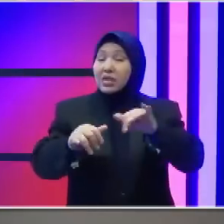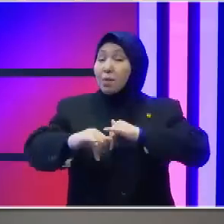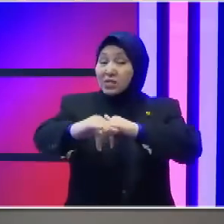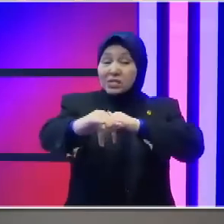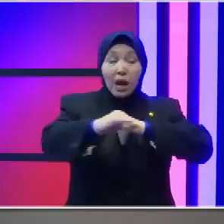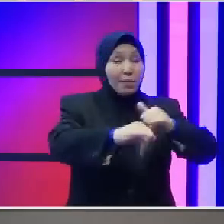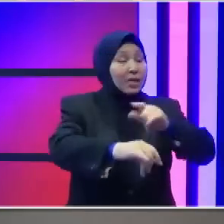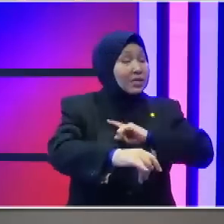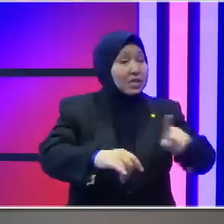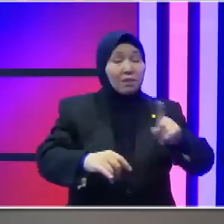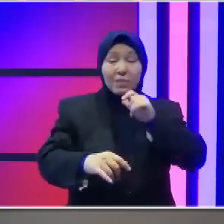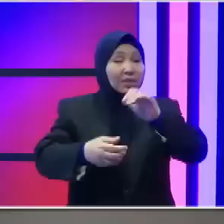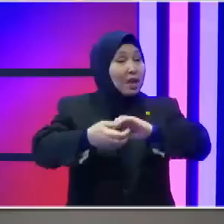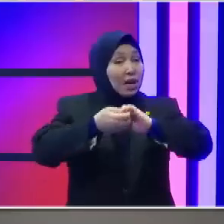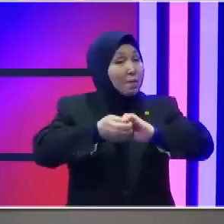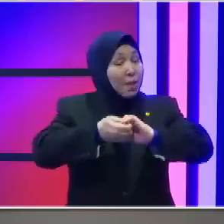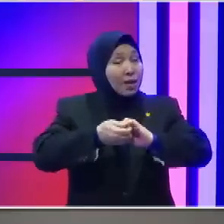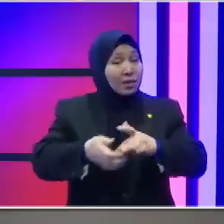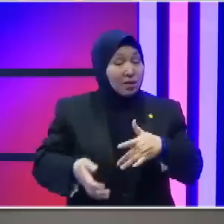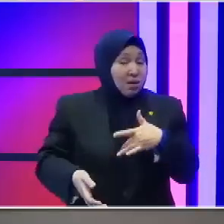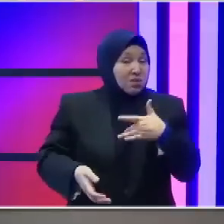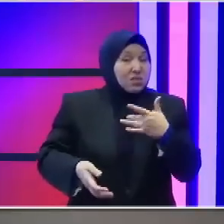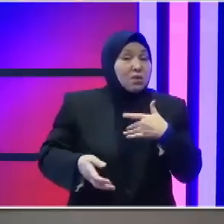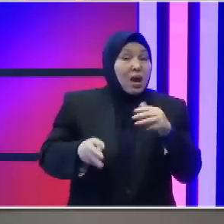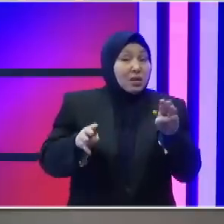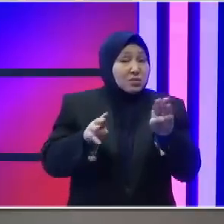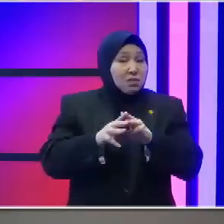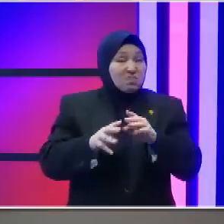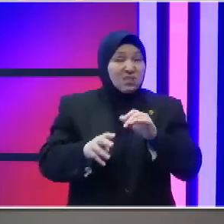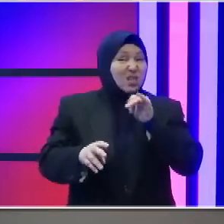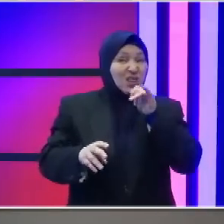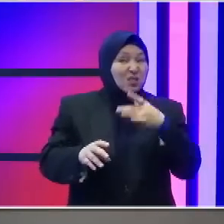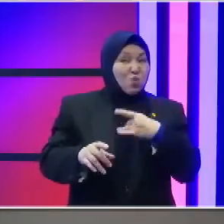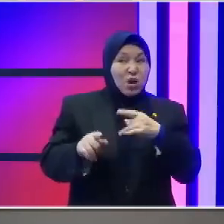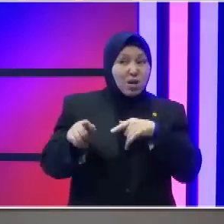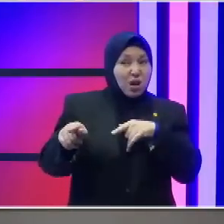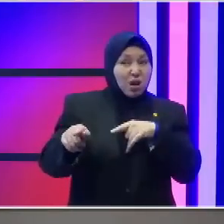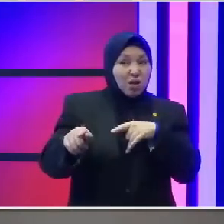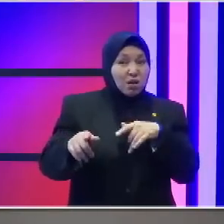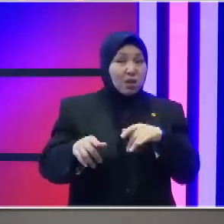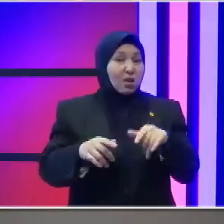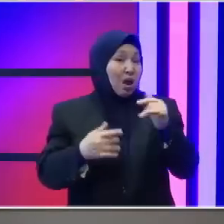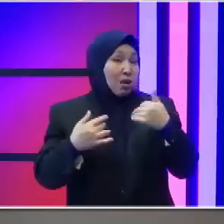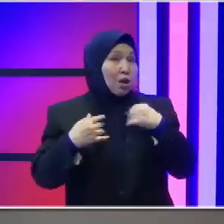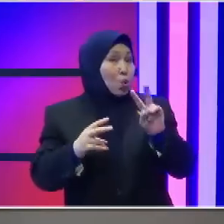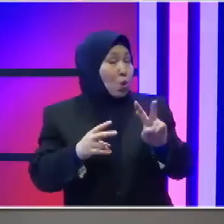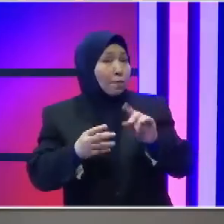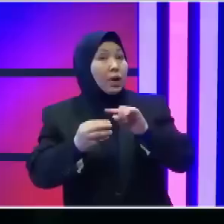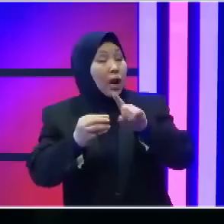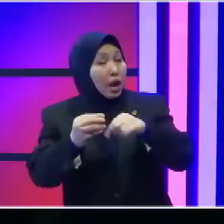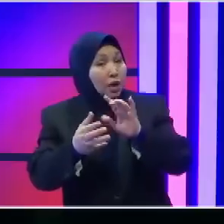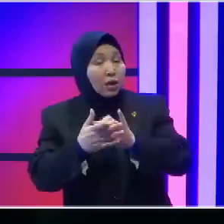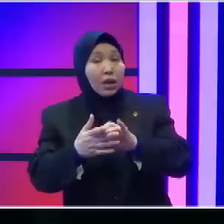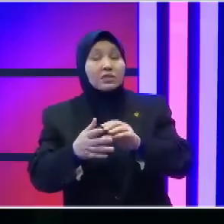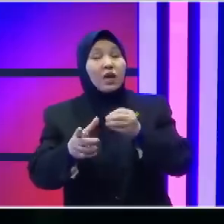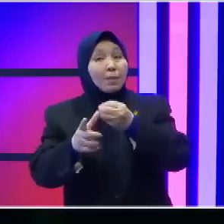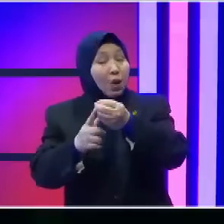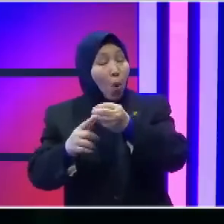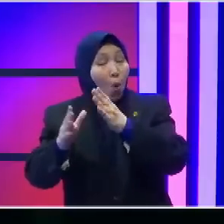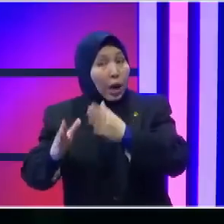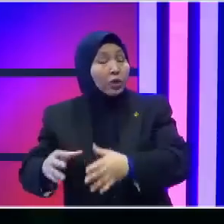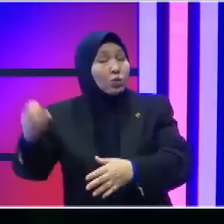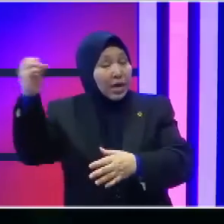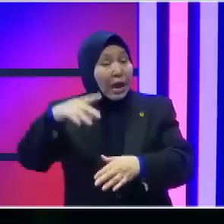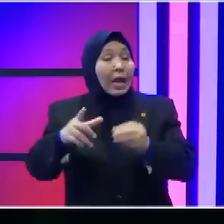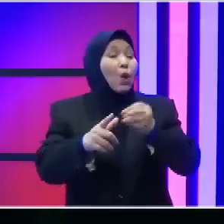Ustaz, ya, dia tak ngam. Dia rasa macam saya tak suka dia, kan. Dia ada dua perkara, sama ada orang itu tak ada cahaya ataupun orang ini